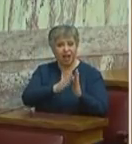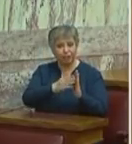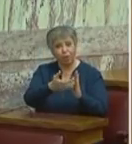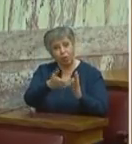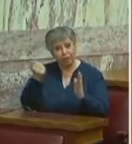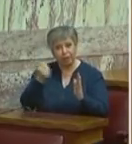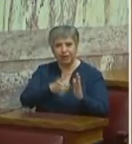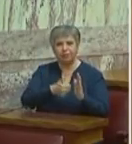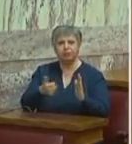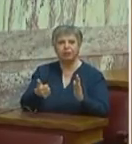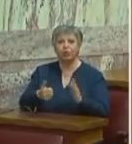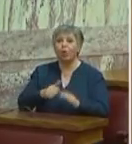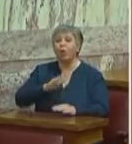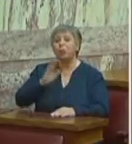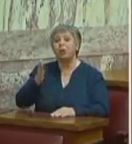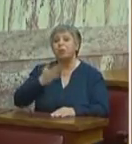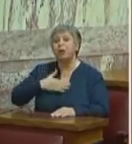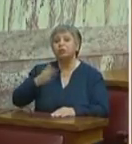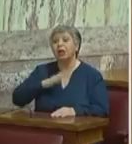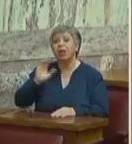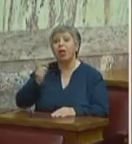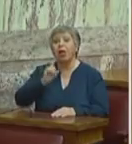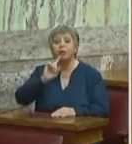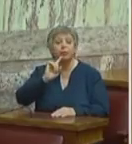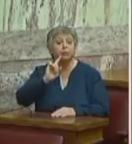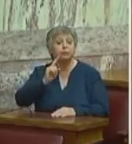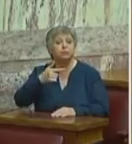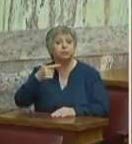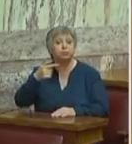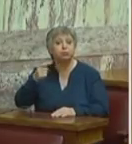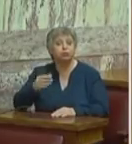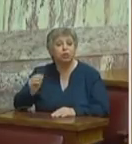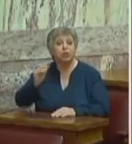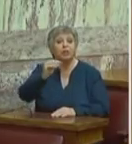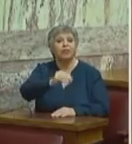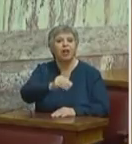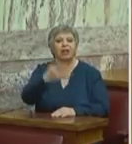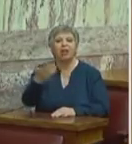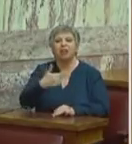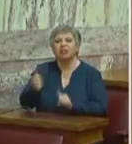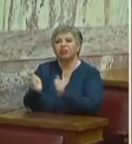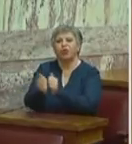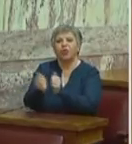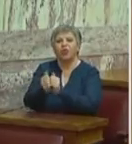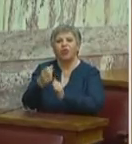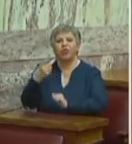σκοπεύει να διορίσει κανέναν κολλητό του στην εισαγγελία του Αριουπάγου. Δεν αποκλείεται, το έχει ξανακάνει άλλωστε.